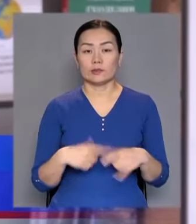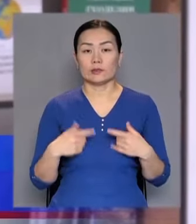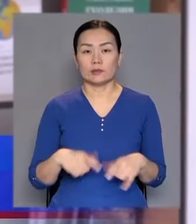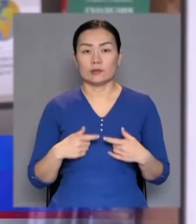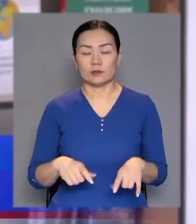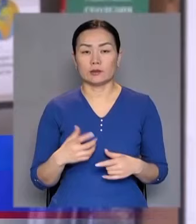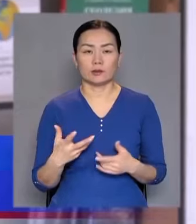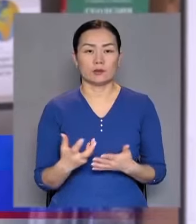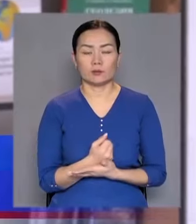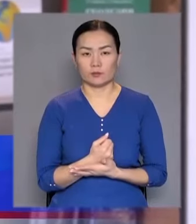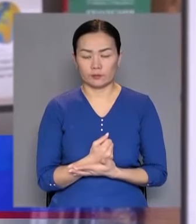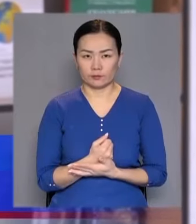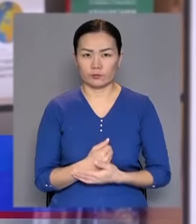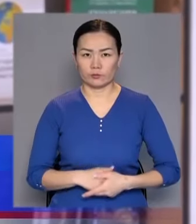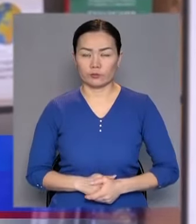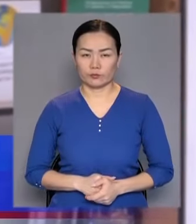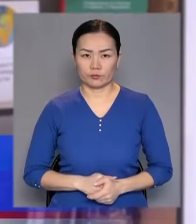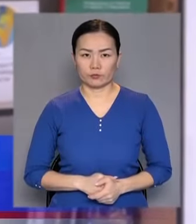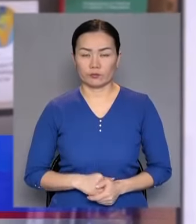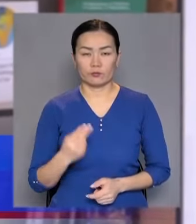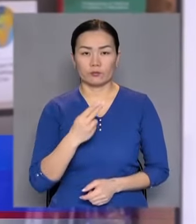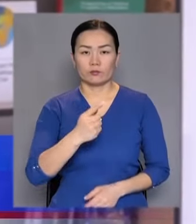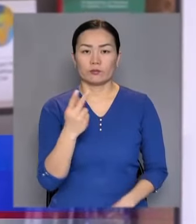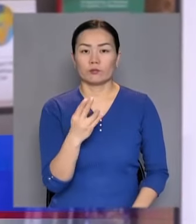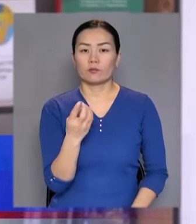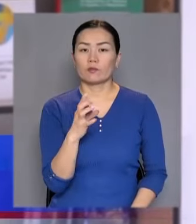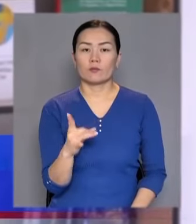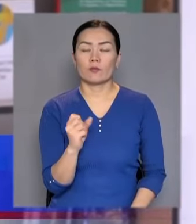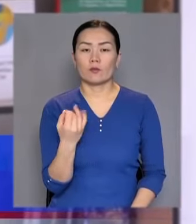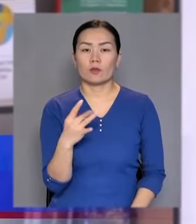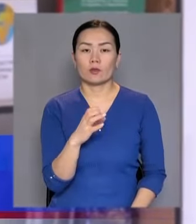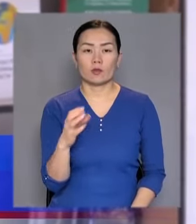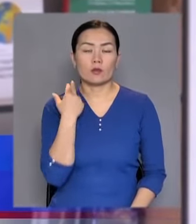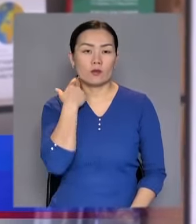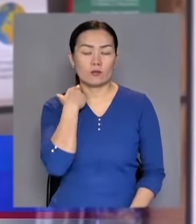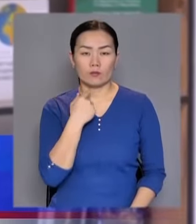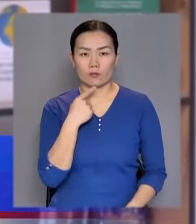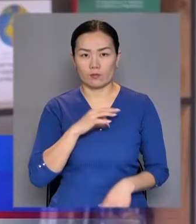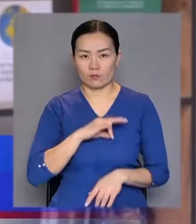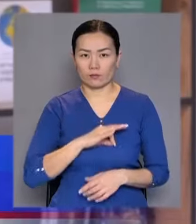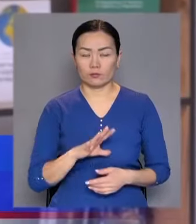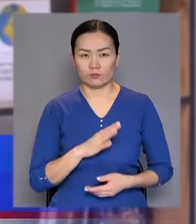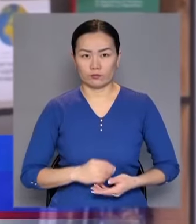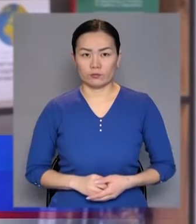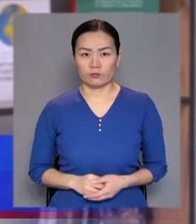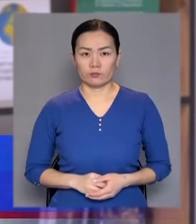түспей жатып шешім қабылдадым. Бірінші курста мен IELTS экзаменін тапсырдым ағылшыннан, және де